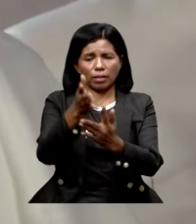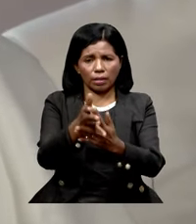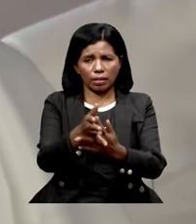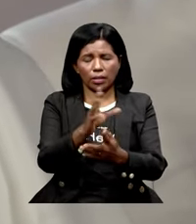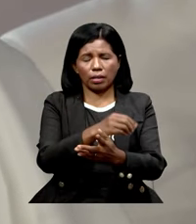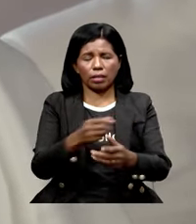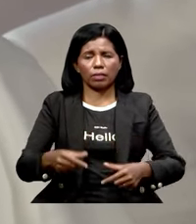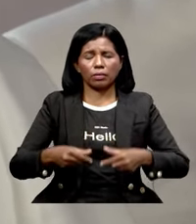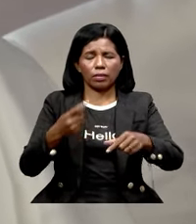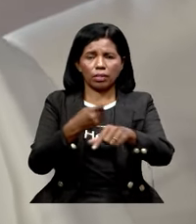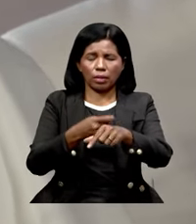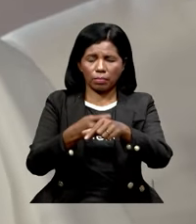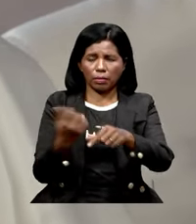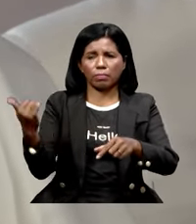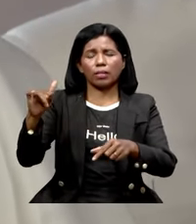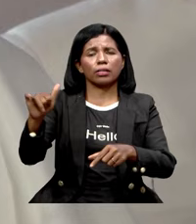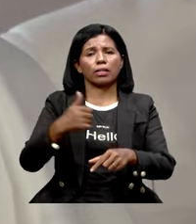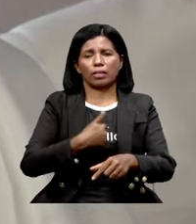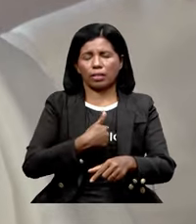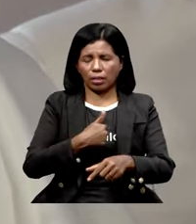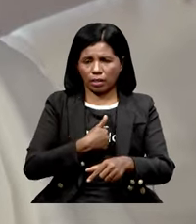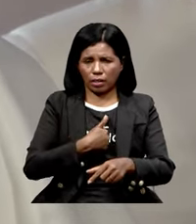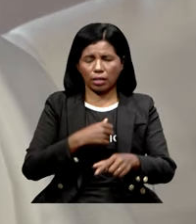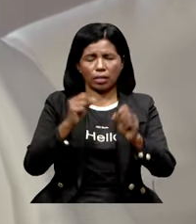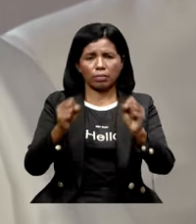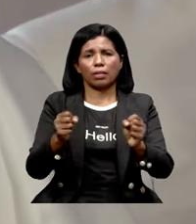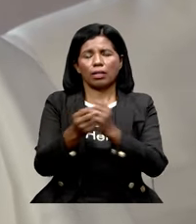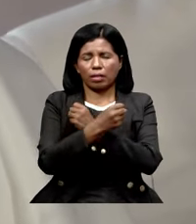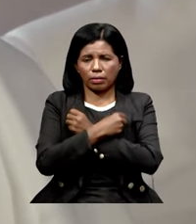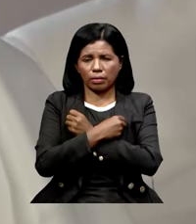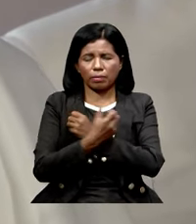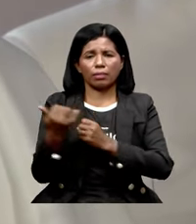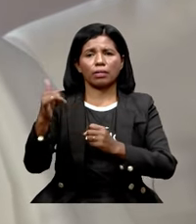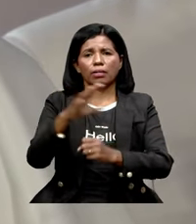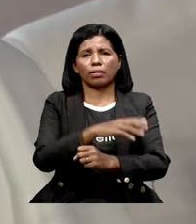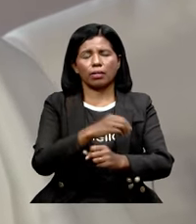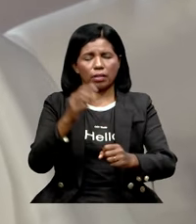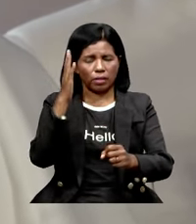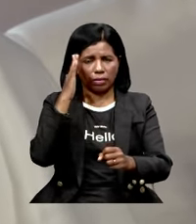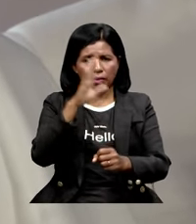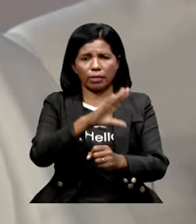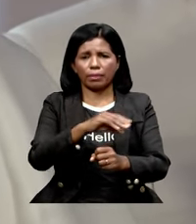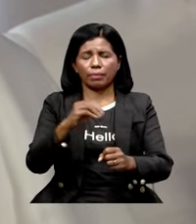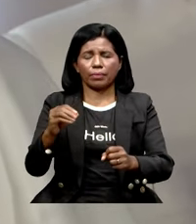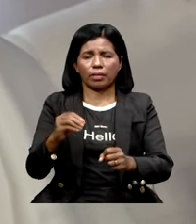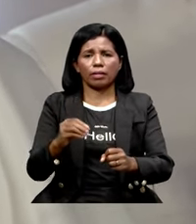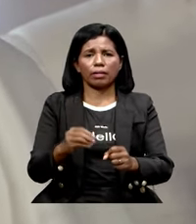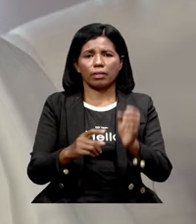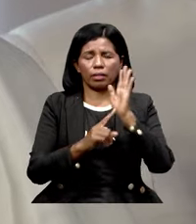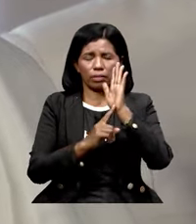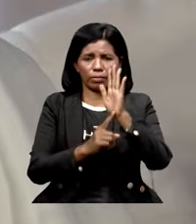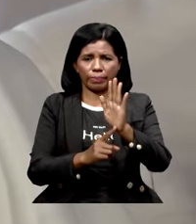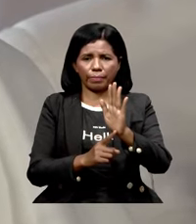meluangkan waktu untuk diri mereka guna menciptakan ruang bagi Kerinduan akan dia yang tak